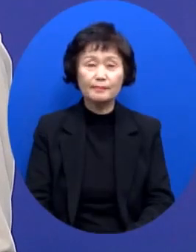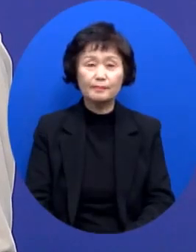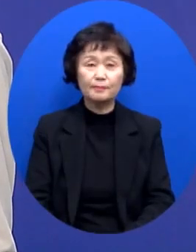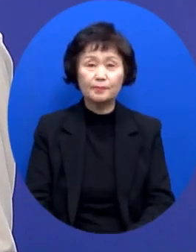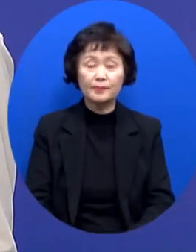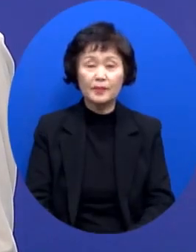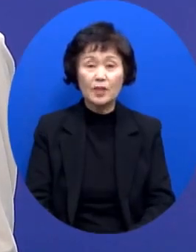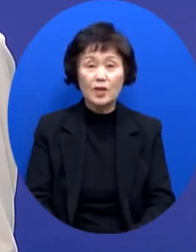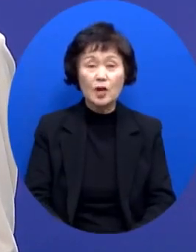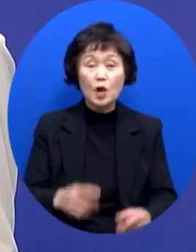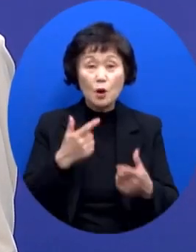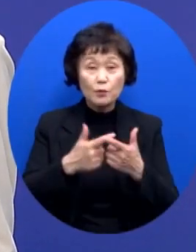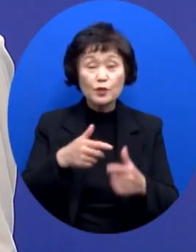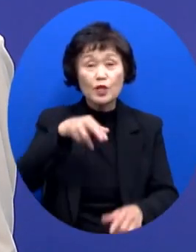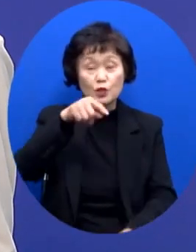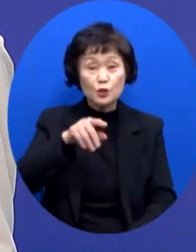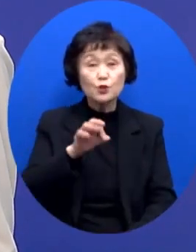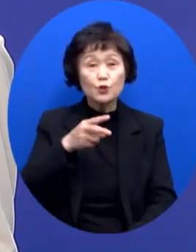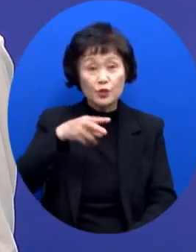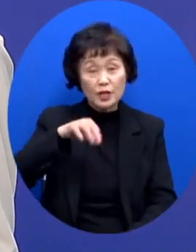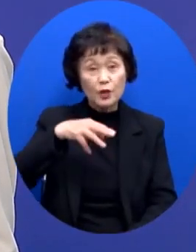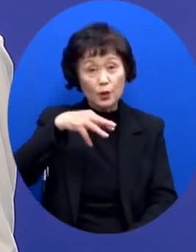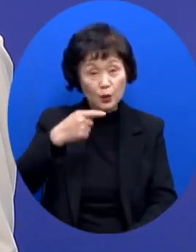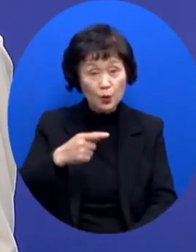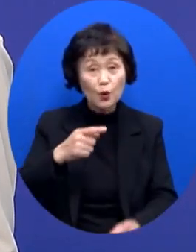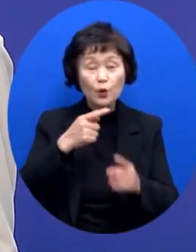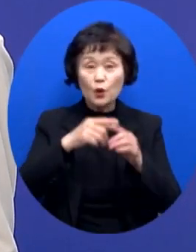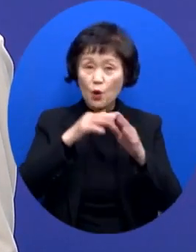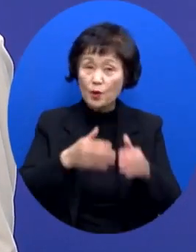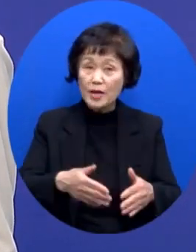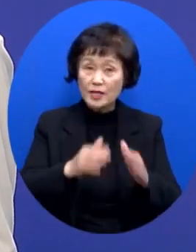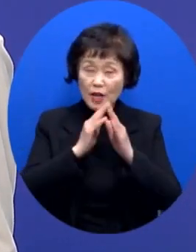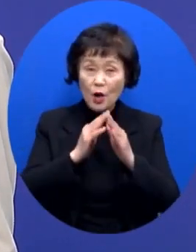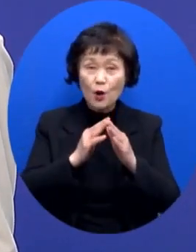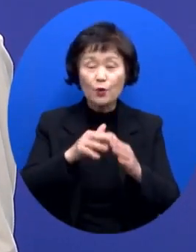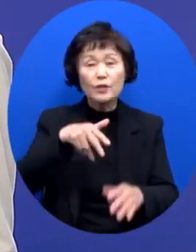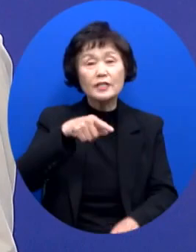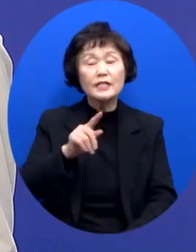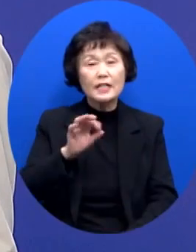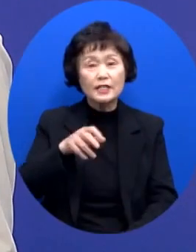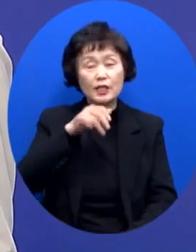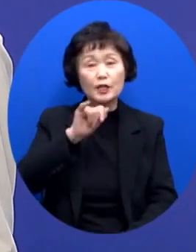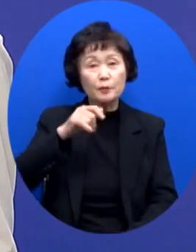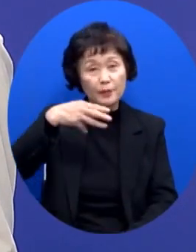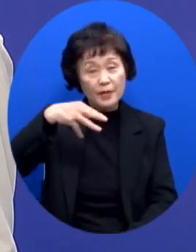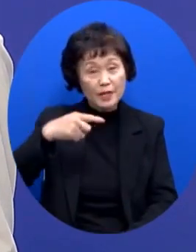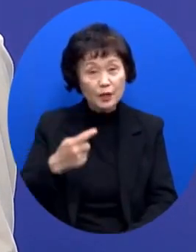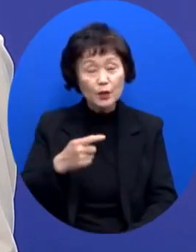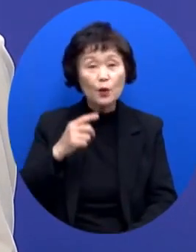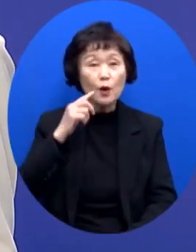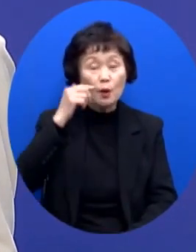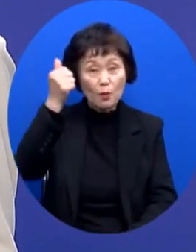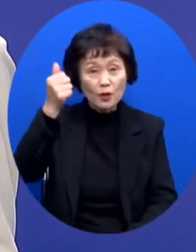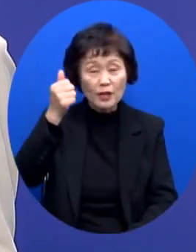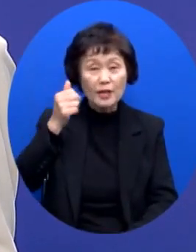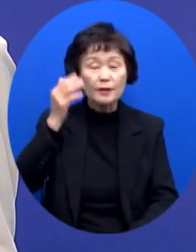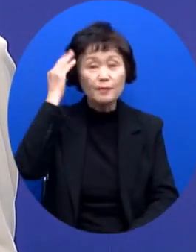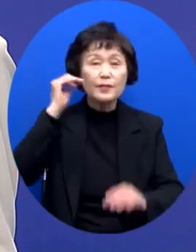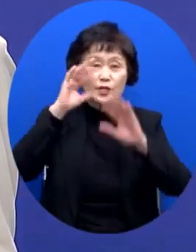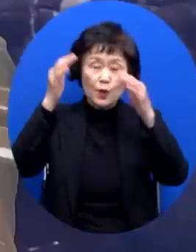취업 로 교회 설립자인 고 정필도 원로 목사의 천국 환송 해야될까 지난 25일 수영로교회 에서